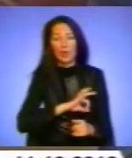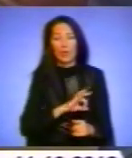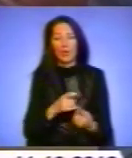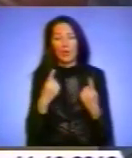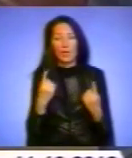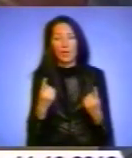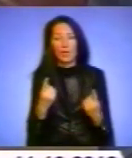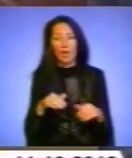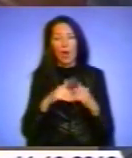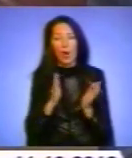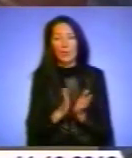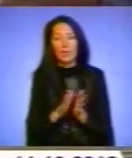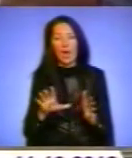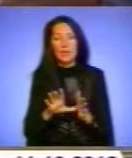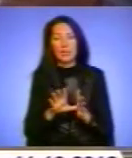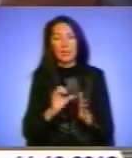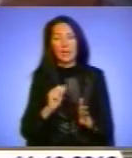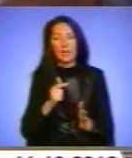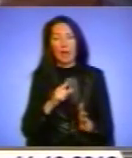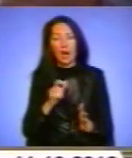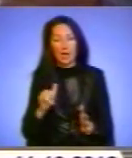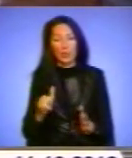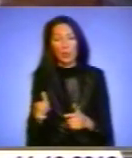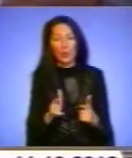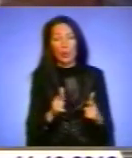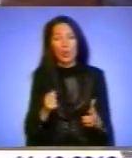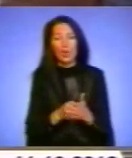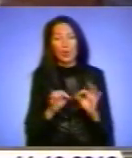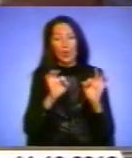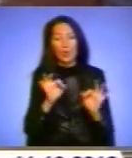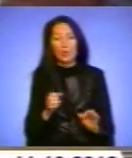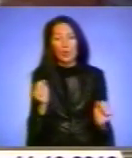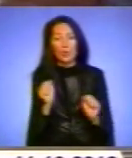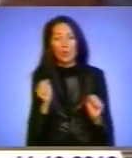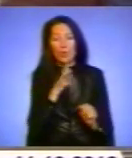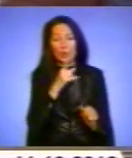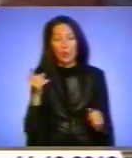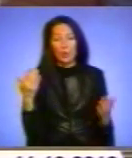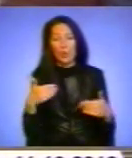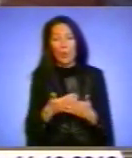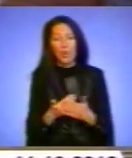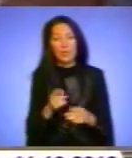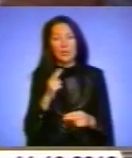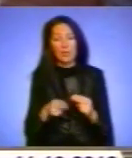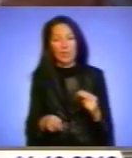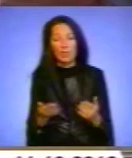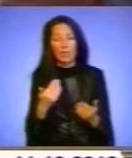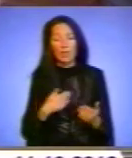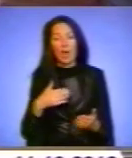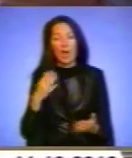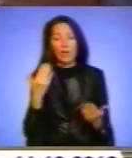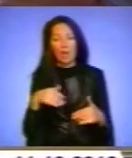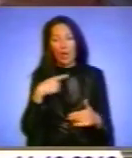обсяги електроенергії і газу. То підготовка до осінньо-зимового періоду вже майже завершена. Але я вже говорив